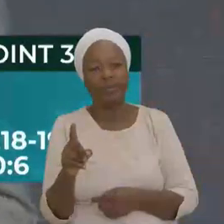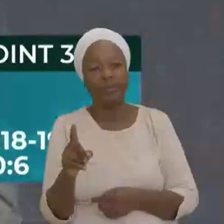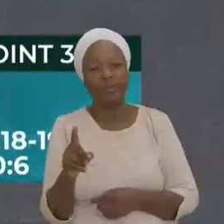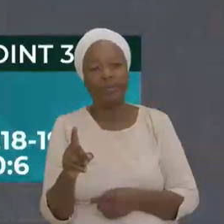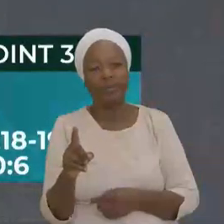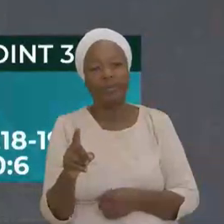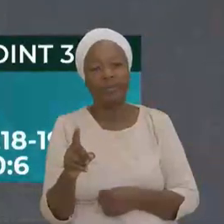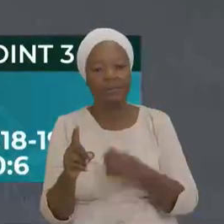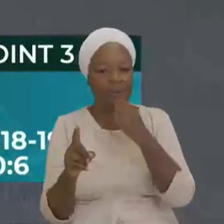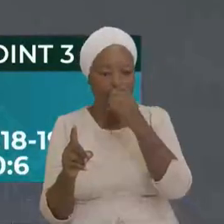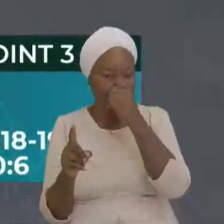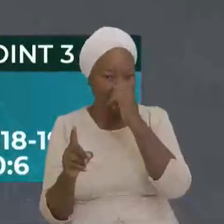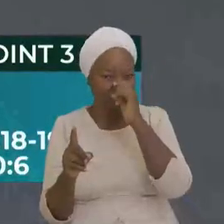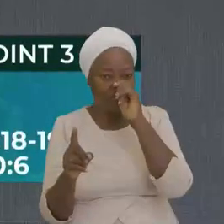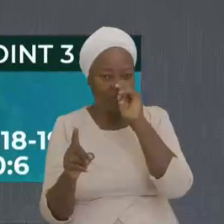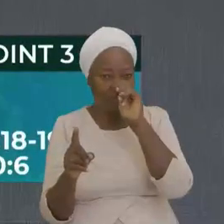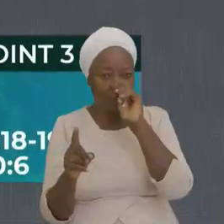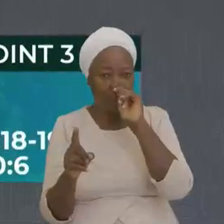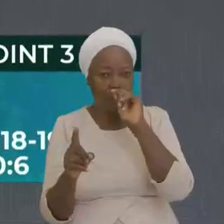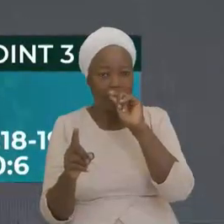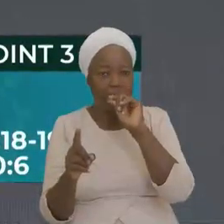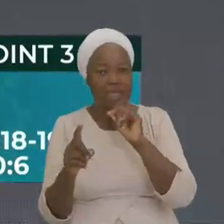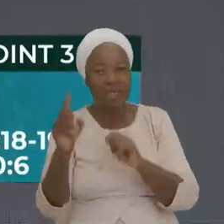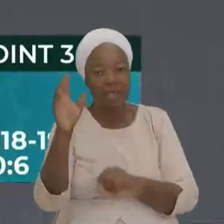Voici, ton roi vient à toi.